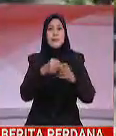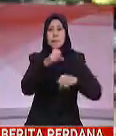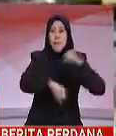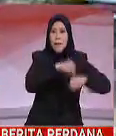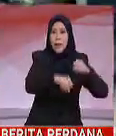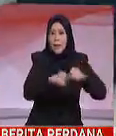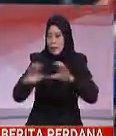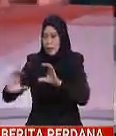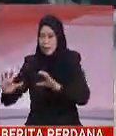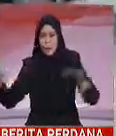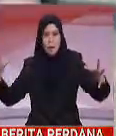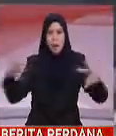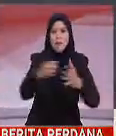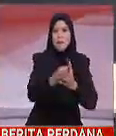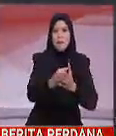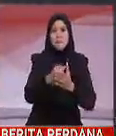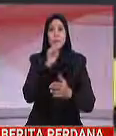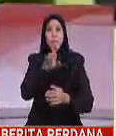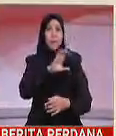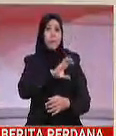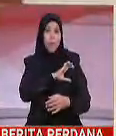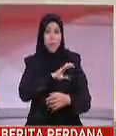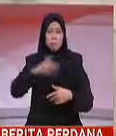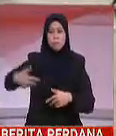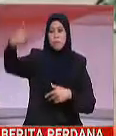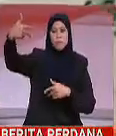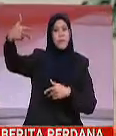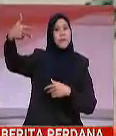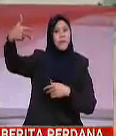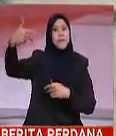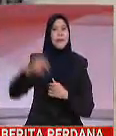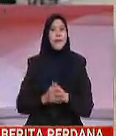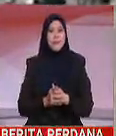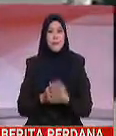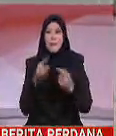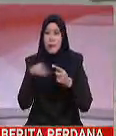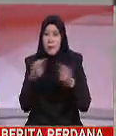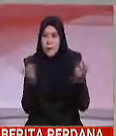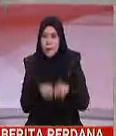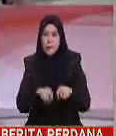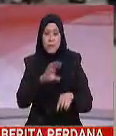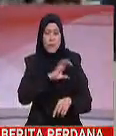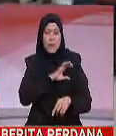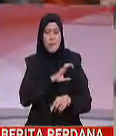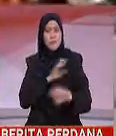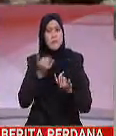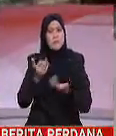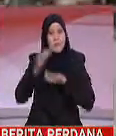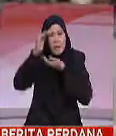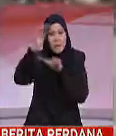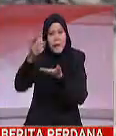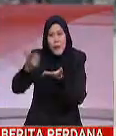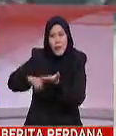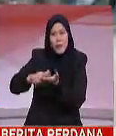kereta berlaku ketika seorang anggota polis berada di hadapan kamera. Ketika kejadian, anggota polis berkenaan sedang menyampaikan